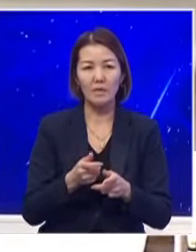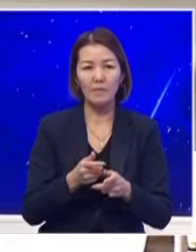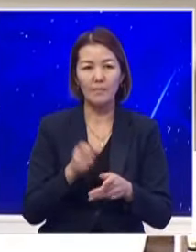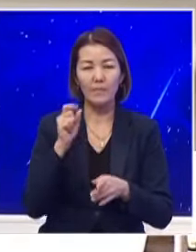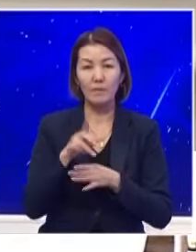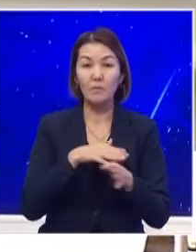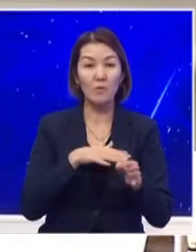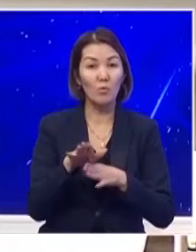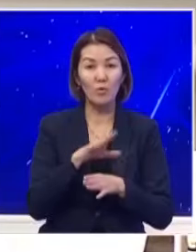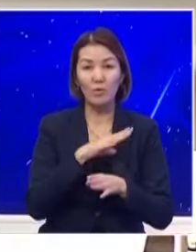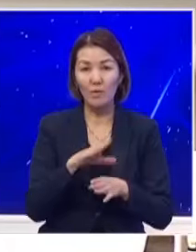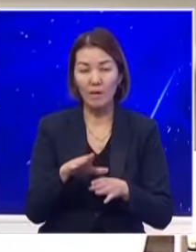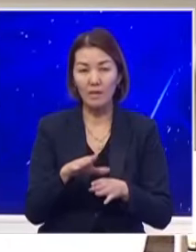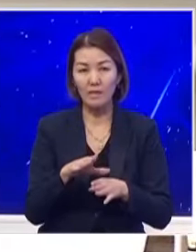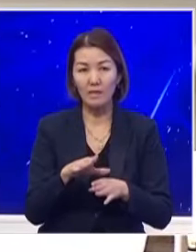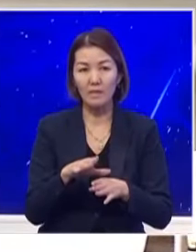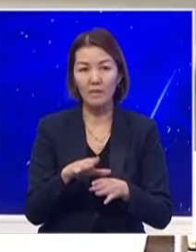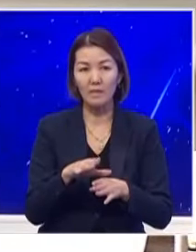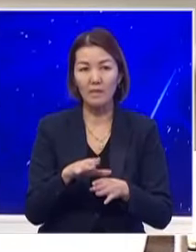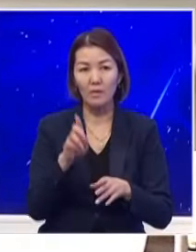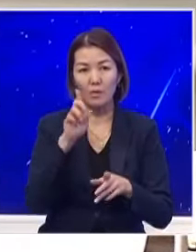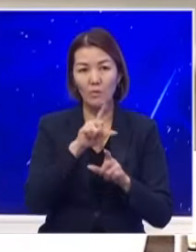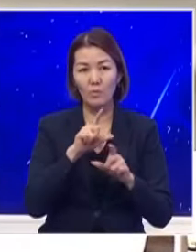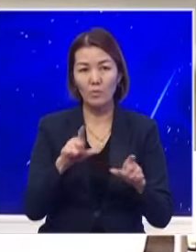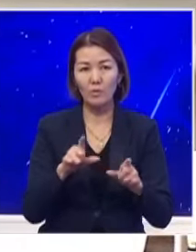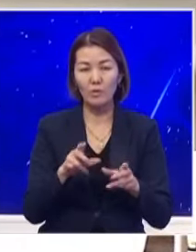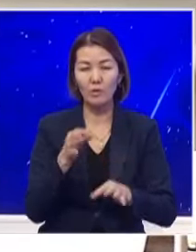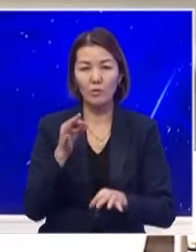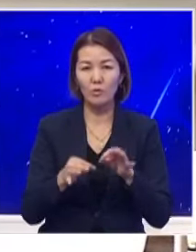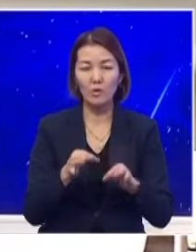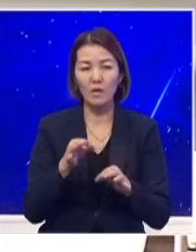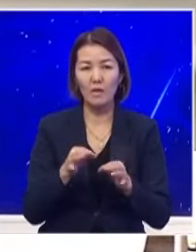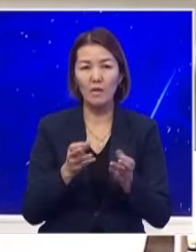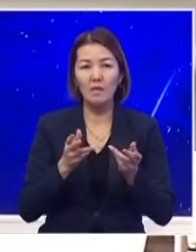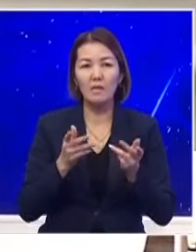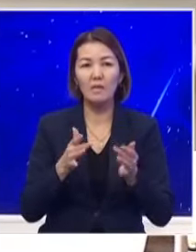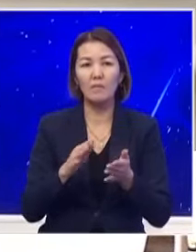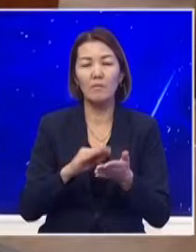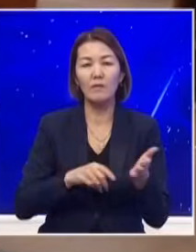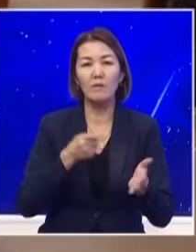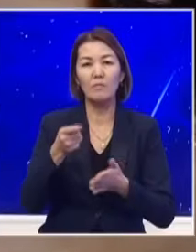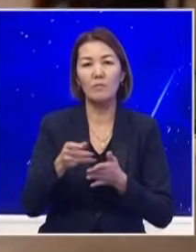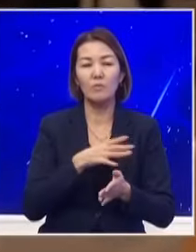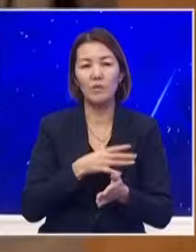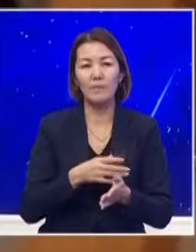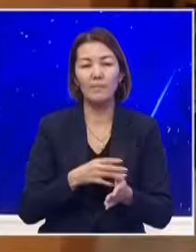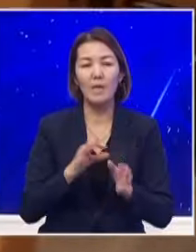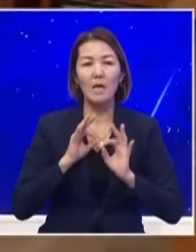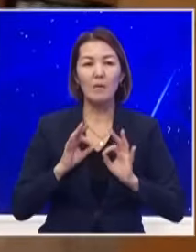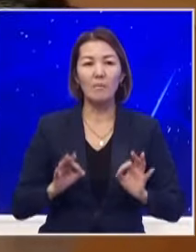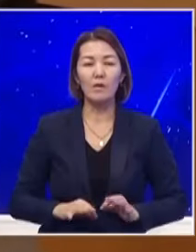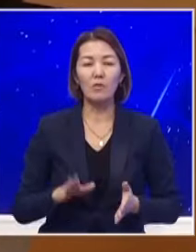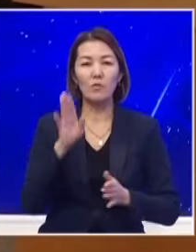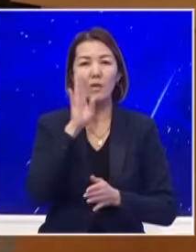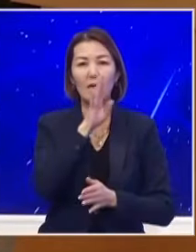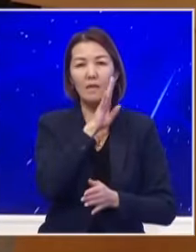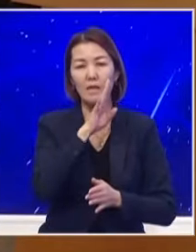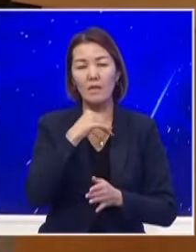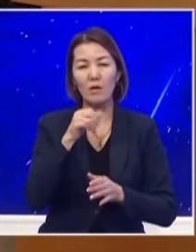орындамағандықтан уәкілетті орган сотқа талаппен жүгінді. Бұнымен қоса прокурорлар атана құқығынан